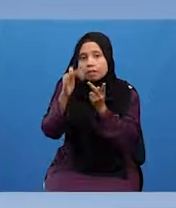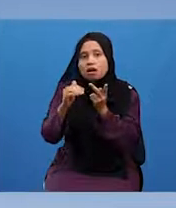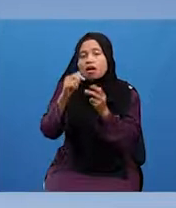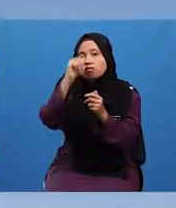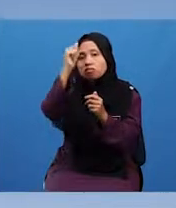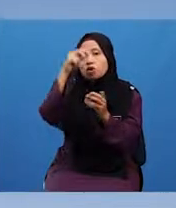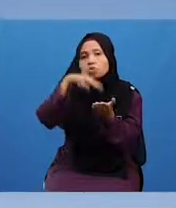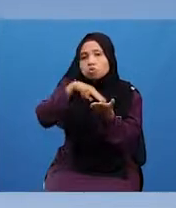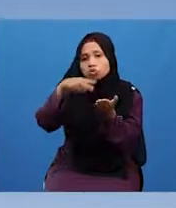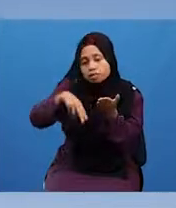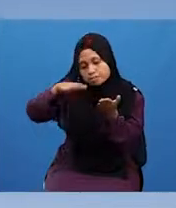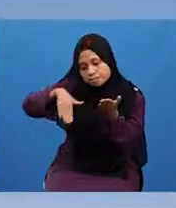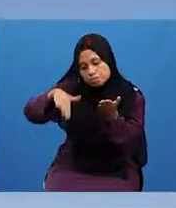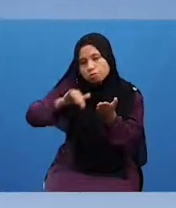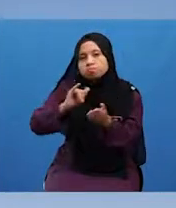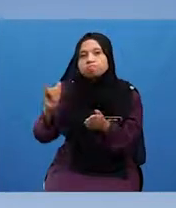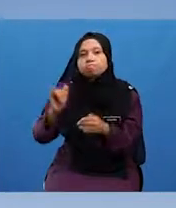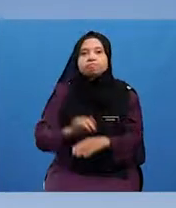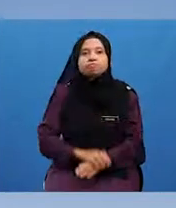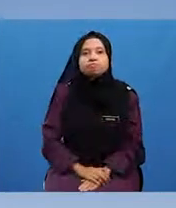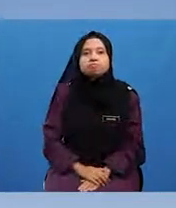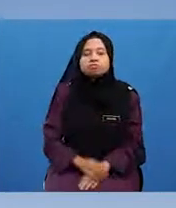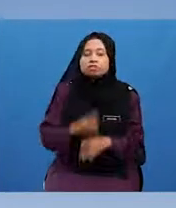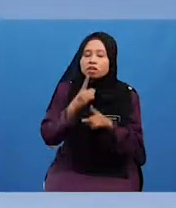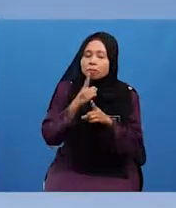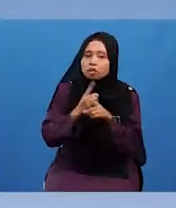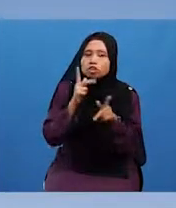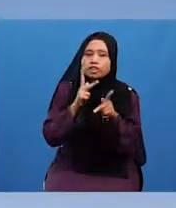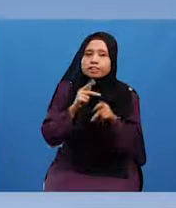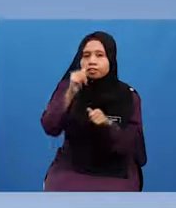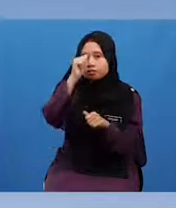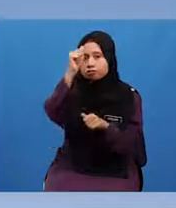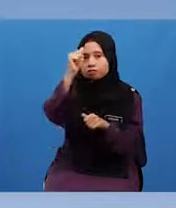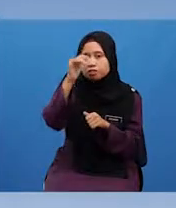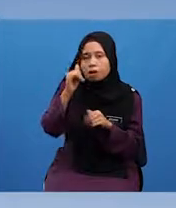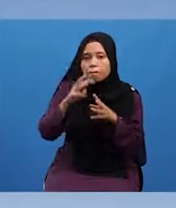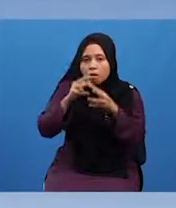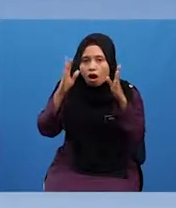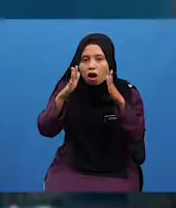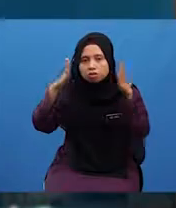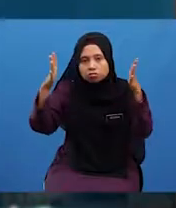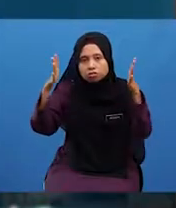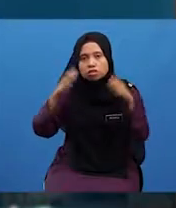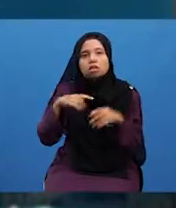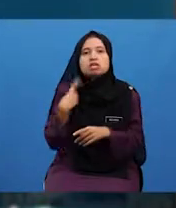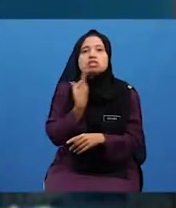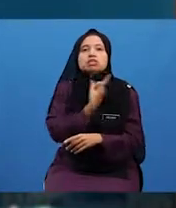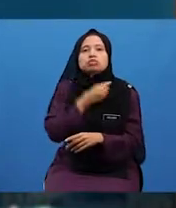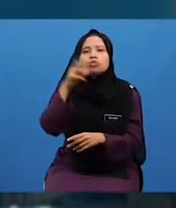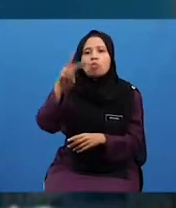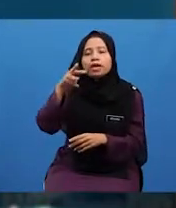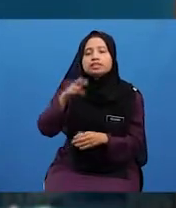Allah turunkan sebelumnya. Benarlah kata-kata Allah yang Maha Besar. Kita